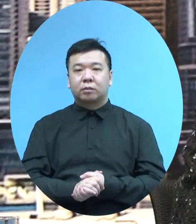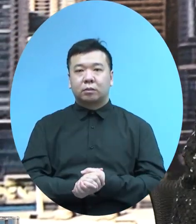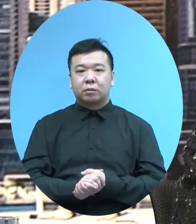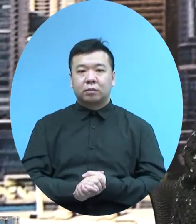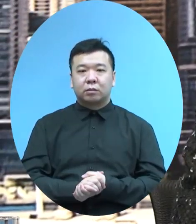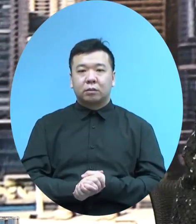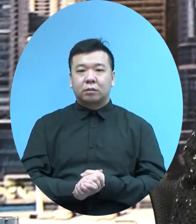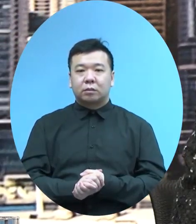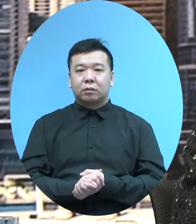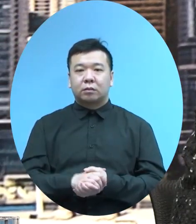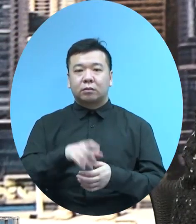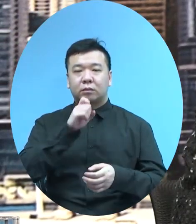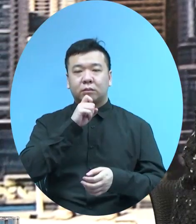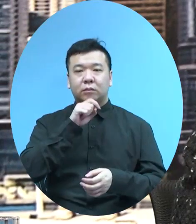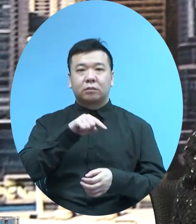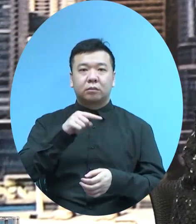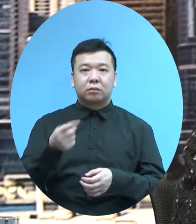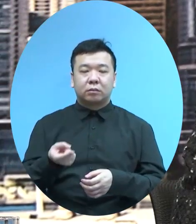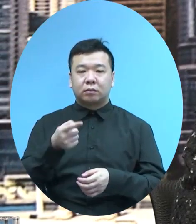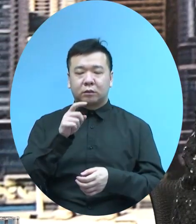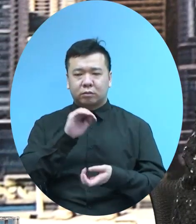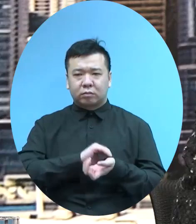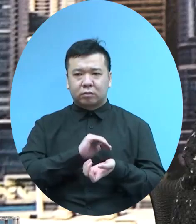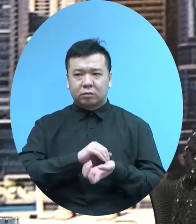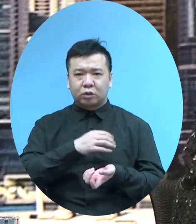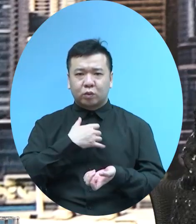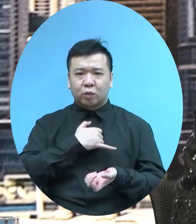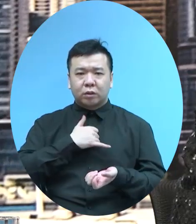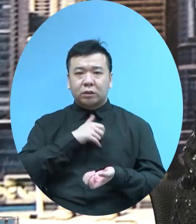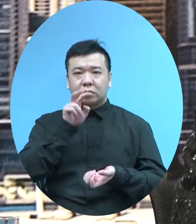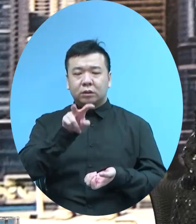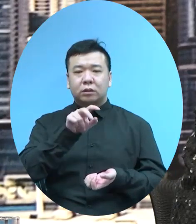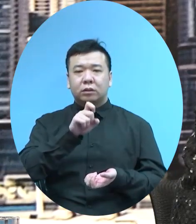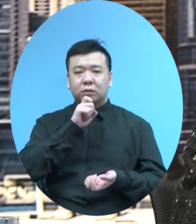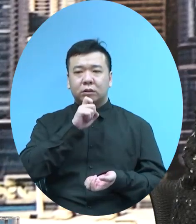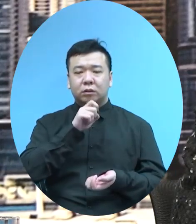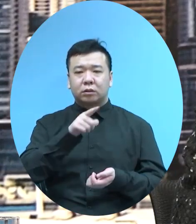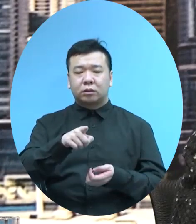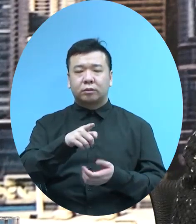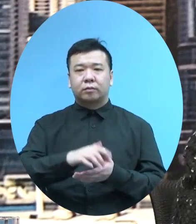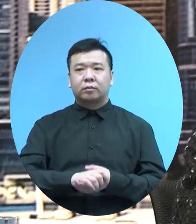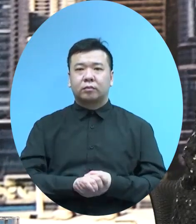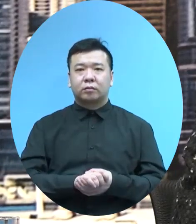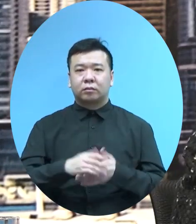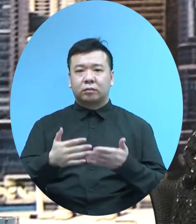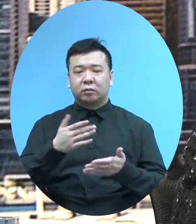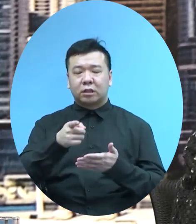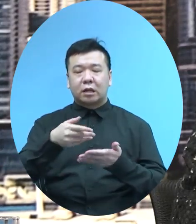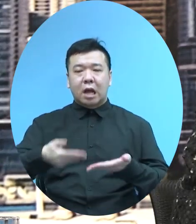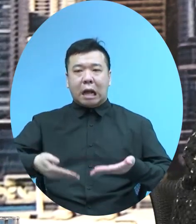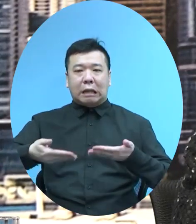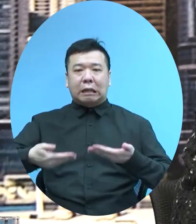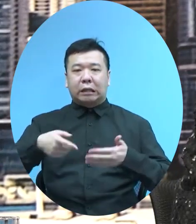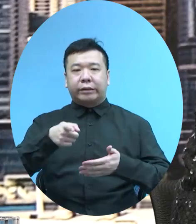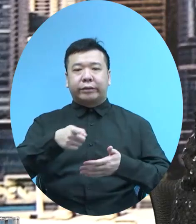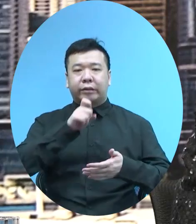就係即係亦都有一啲病徵，我哋見到做咗段時間，即係佢哋病徵相對係輕微嘅，可